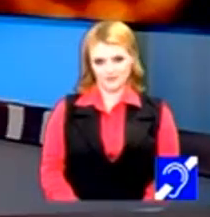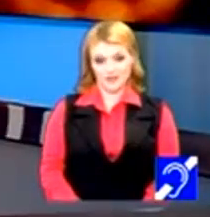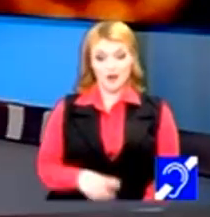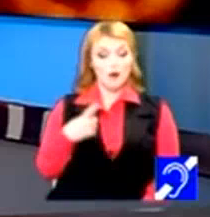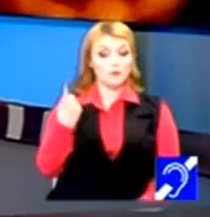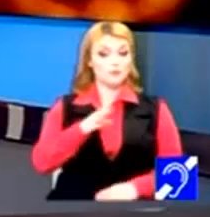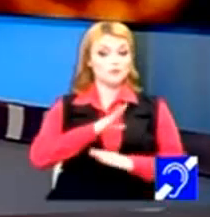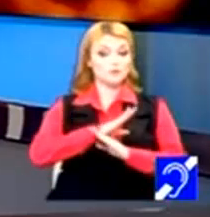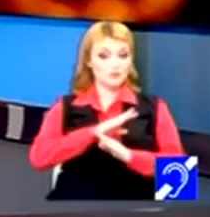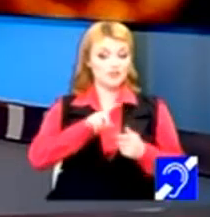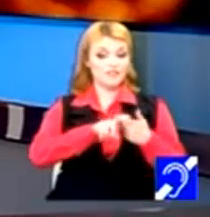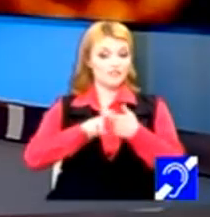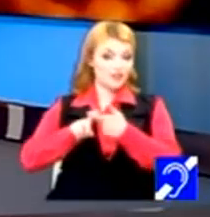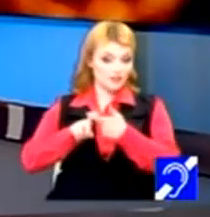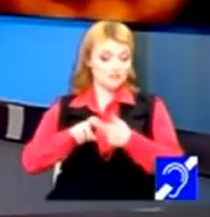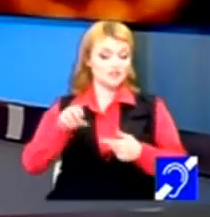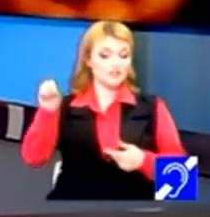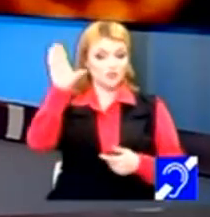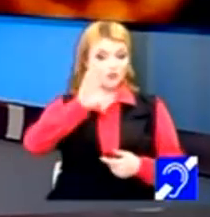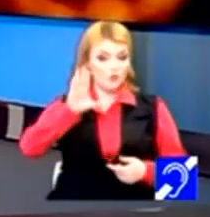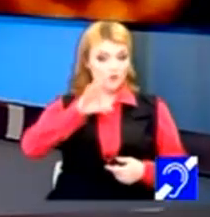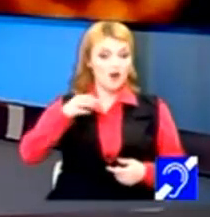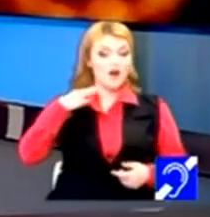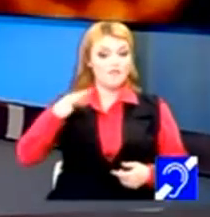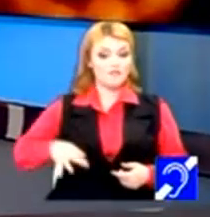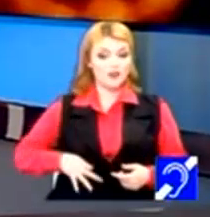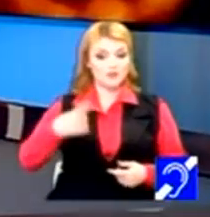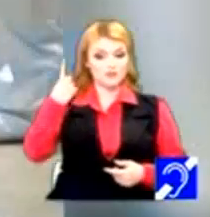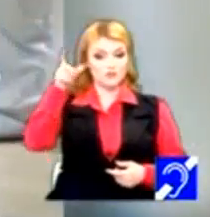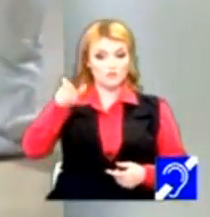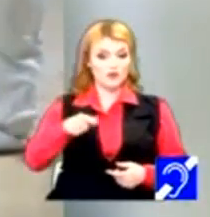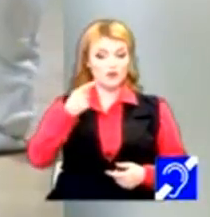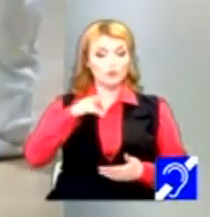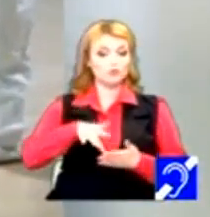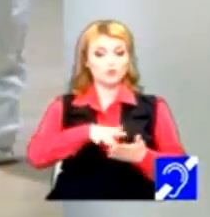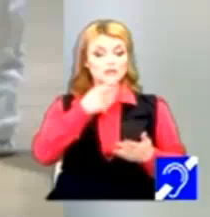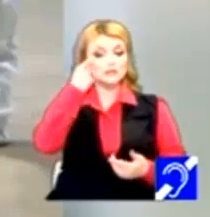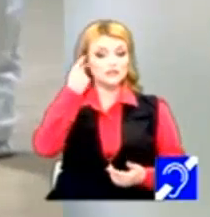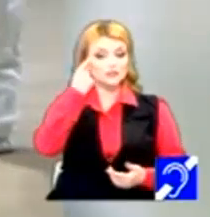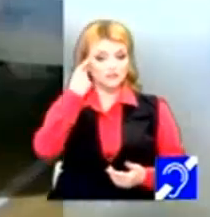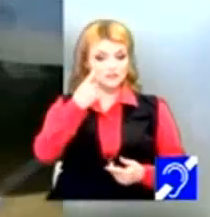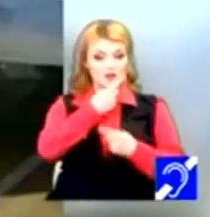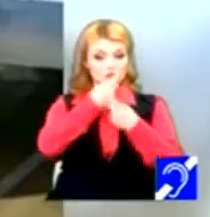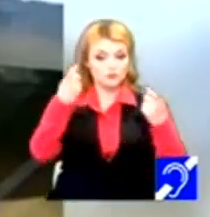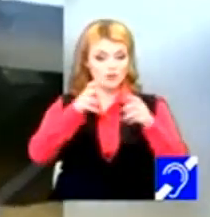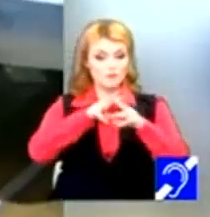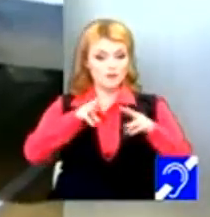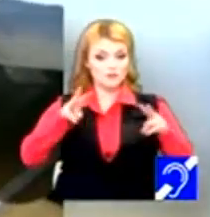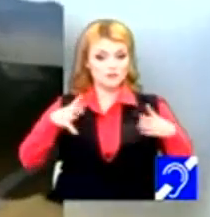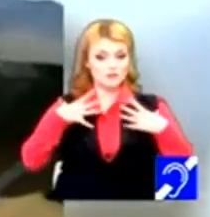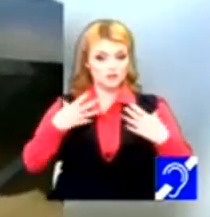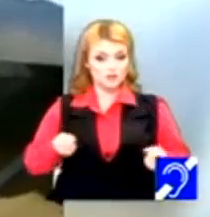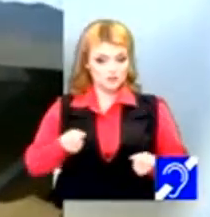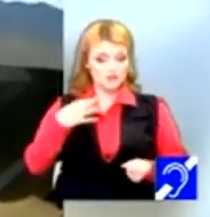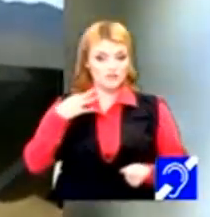Primul deces de coronavirus în Europa. În Franța a murit un turist chinez, a anunțat Ministerul Sănătății de la Paris. Apar